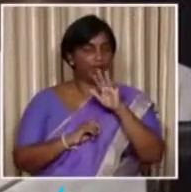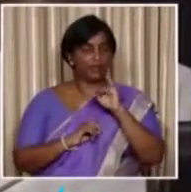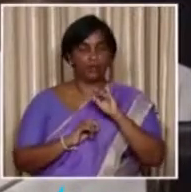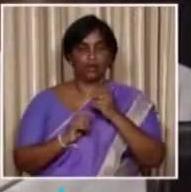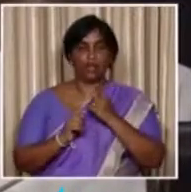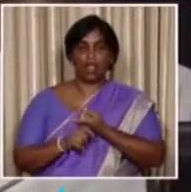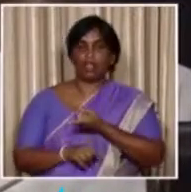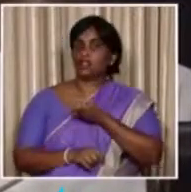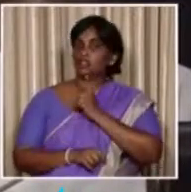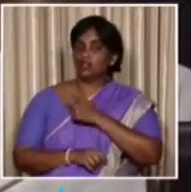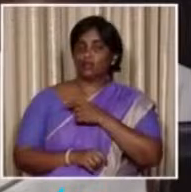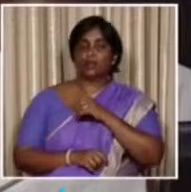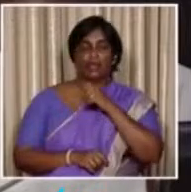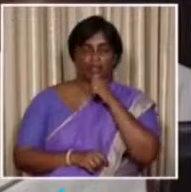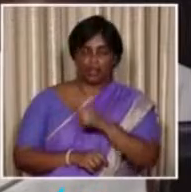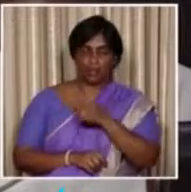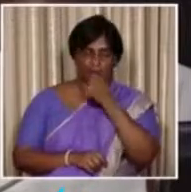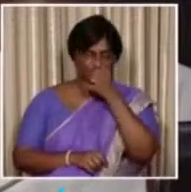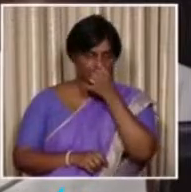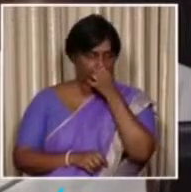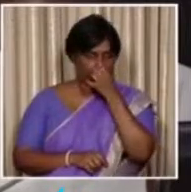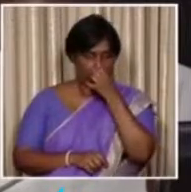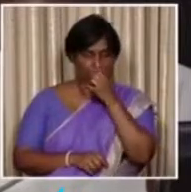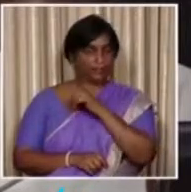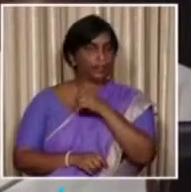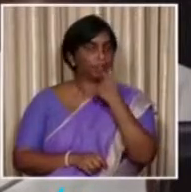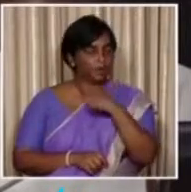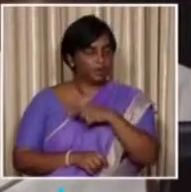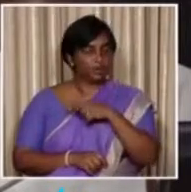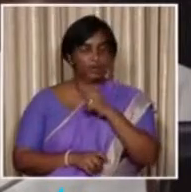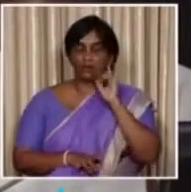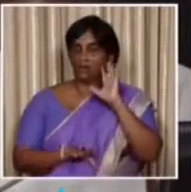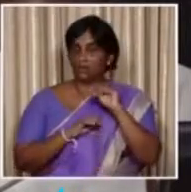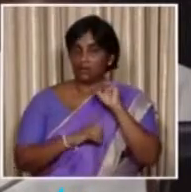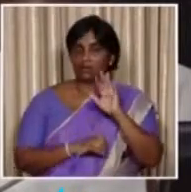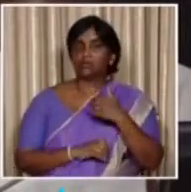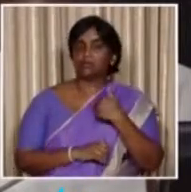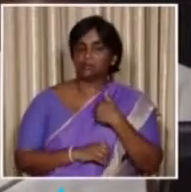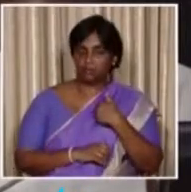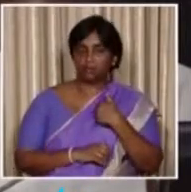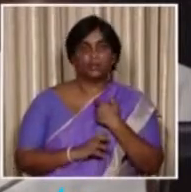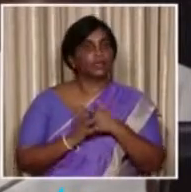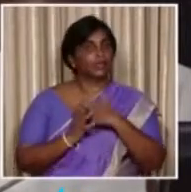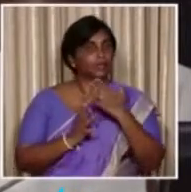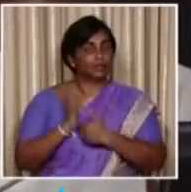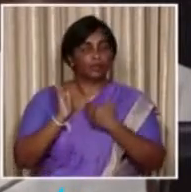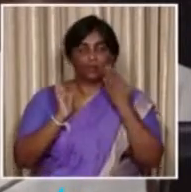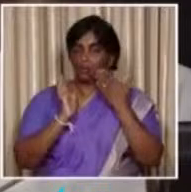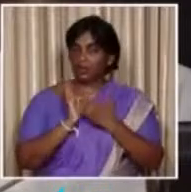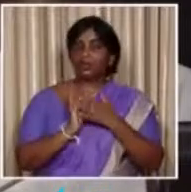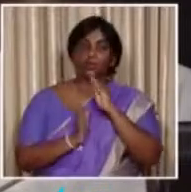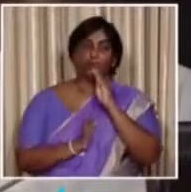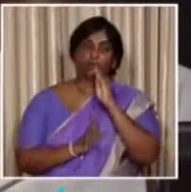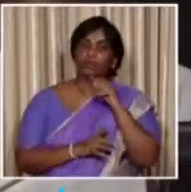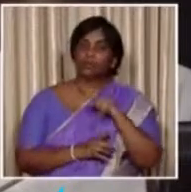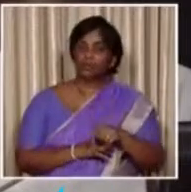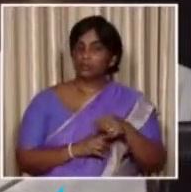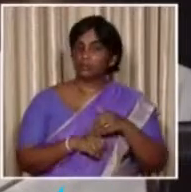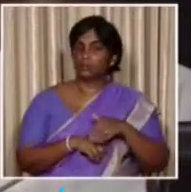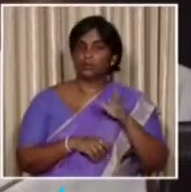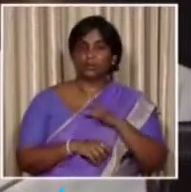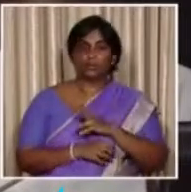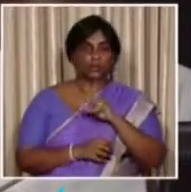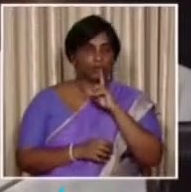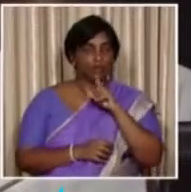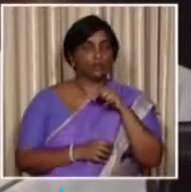96%කට දඬුවම් දෙනවා. මේක තමයි ඇත්ත කතාව. ඉතින් ඒ නිසා ඒ සංගණනය බැලුවලා අපි ඒ වාර්තා ඉදිරිපත් කළා. අඩු ගානේ මේ සැරේවත් අපි